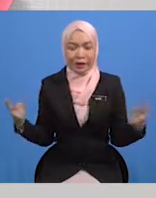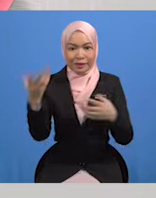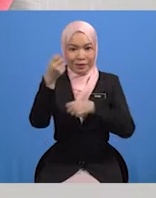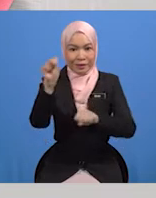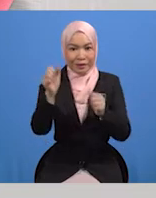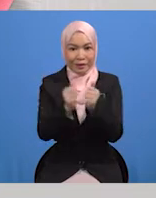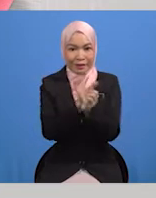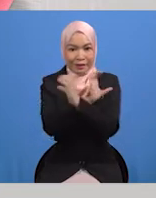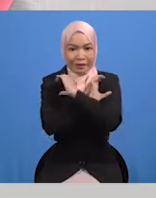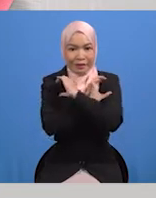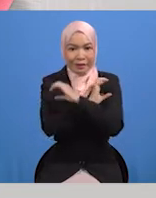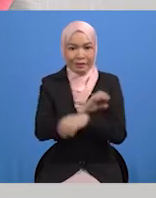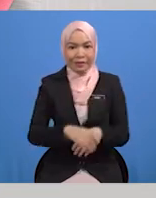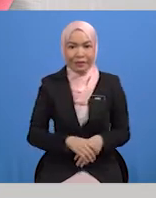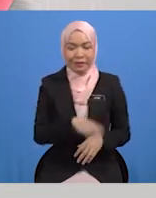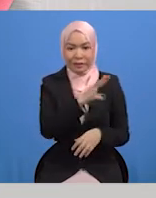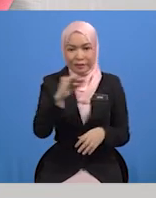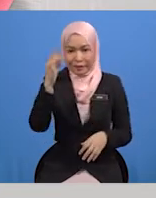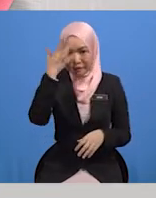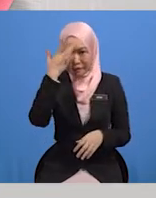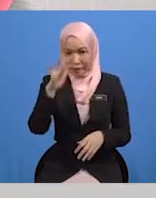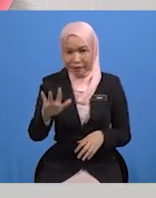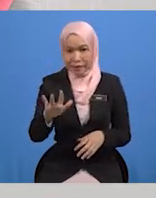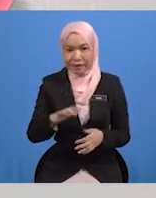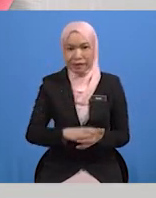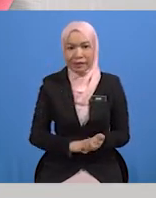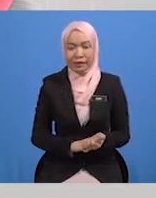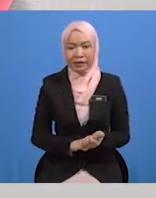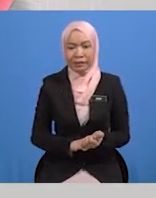seorang yang bijak berbahasa.